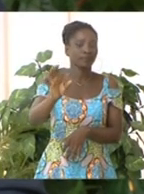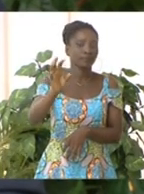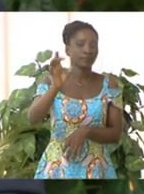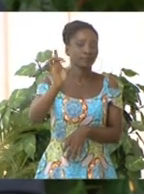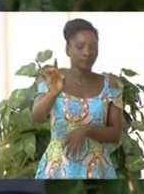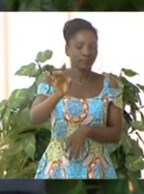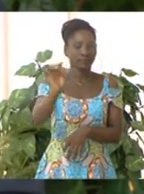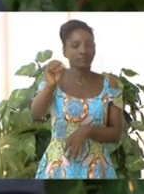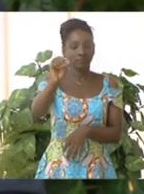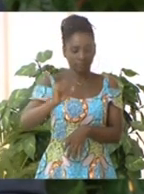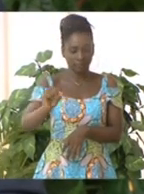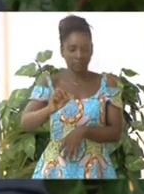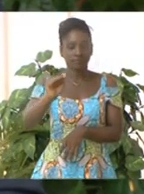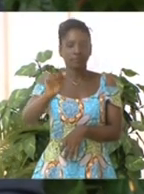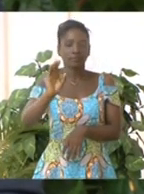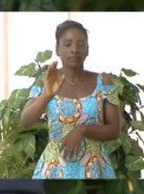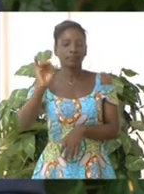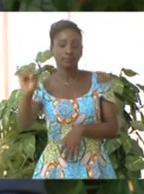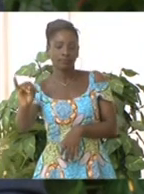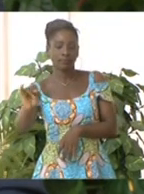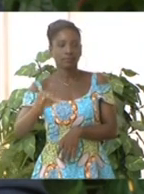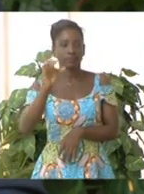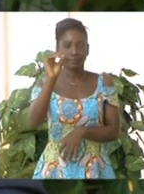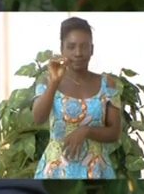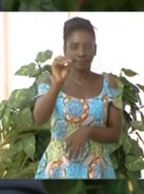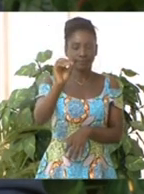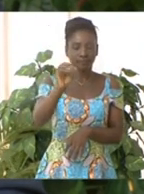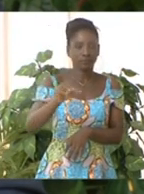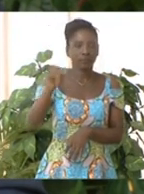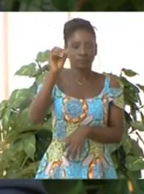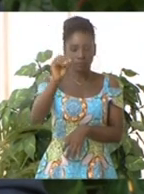Afingessan Pascal, 0, soit